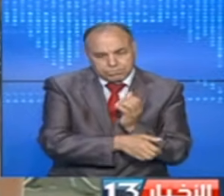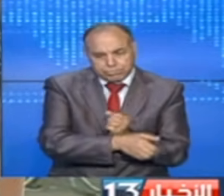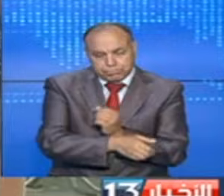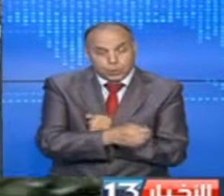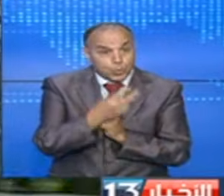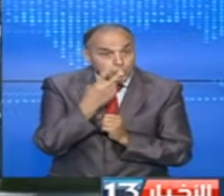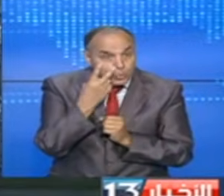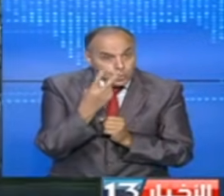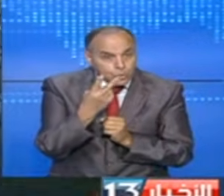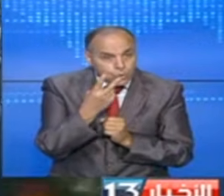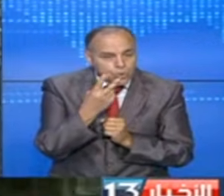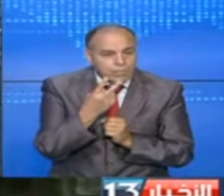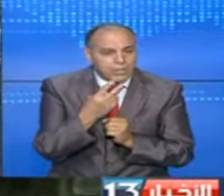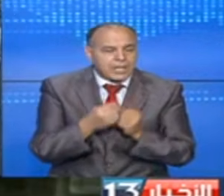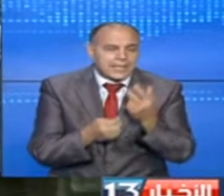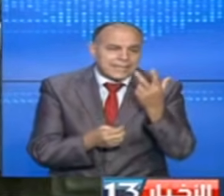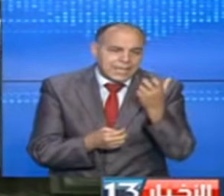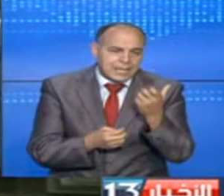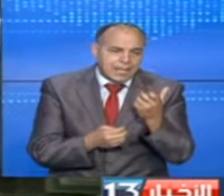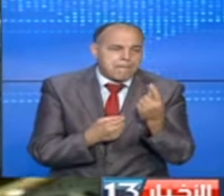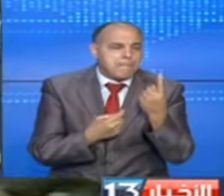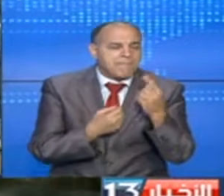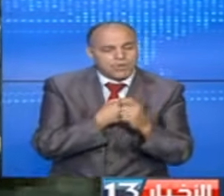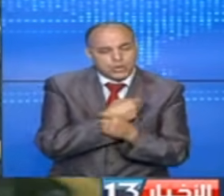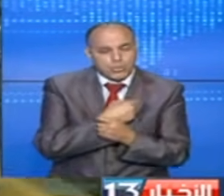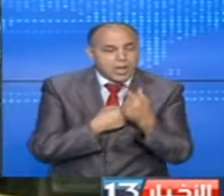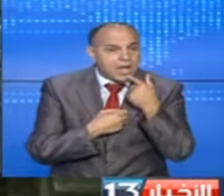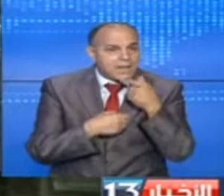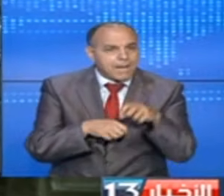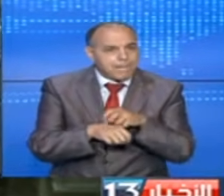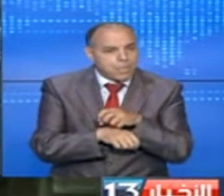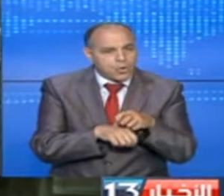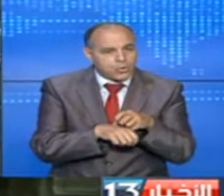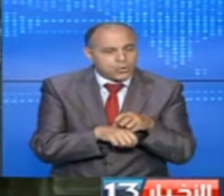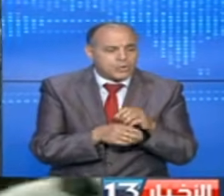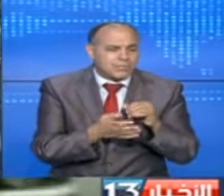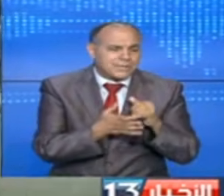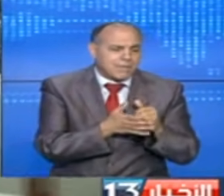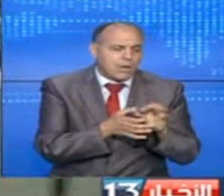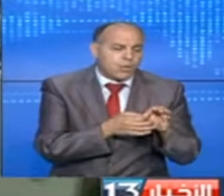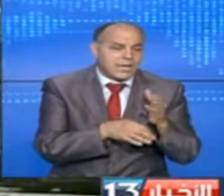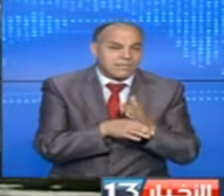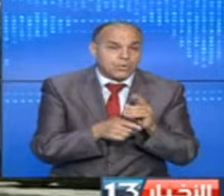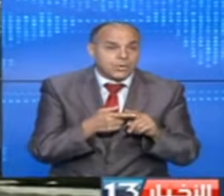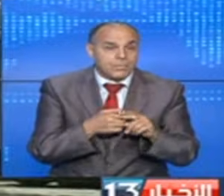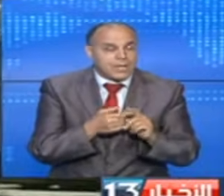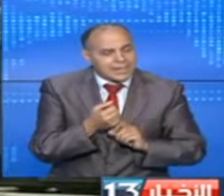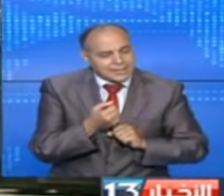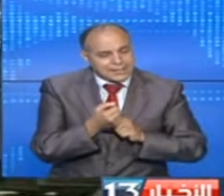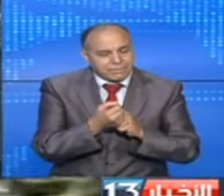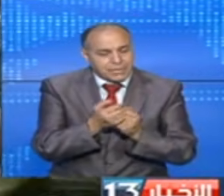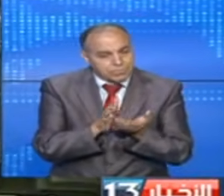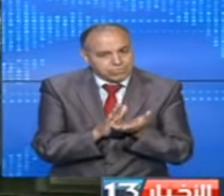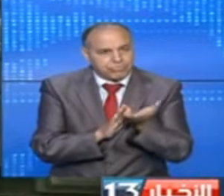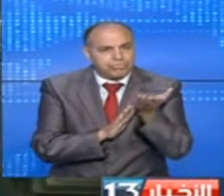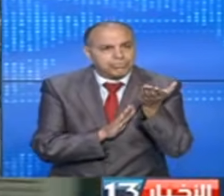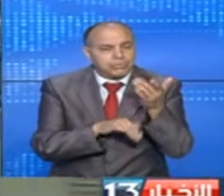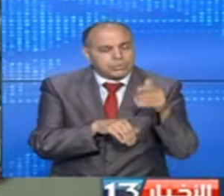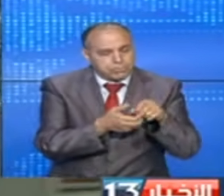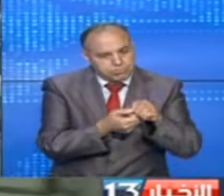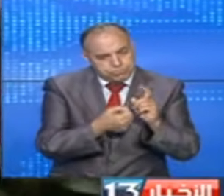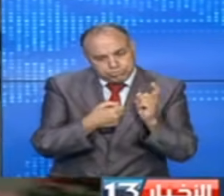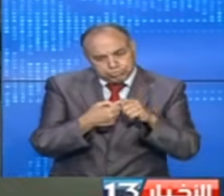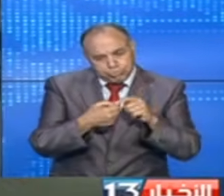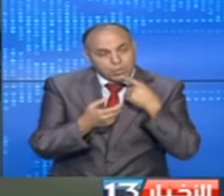اضافيين بمعدل 3 أيام اسبوعيا بمعتمديتي بالخير وسيدي عيش للدفع نحو الرفع من عدد